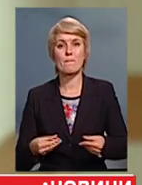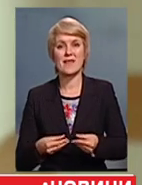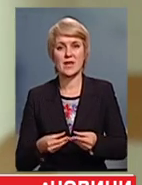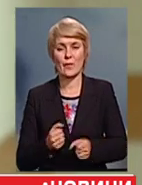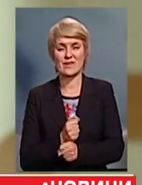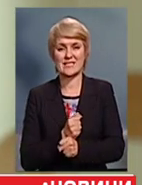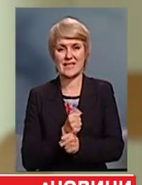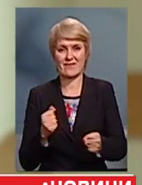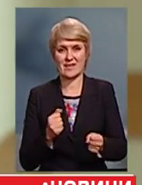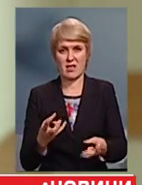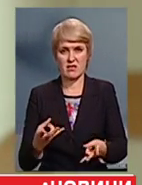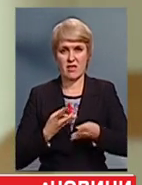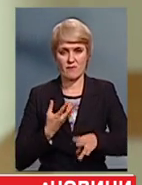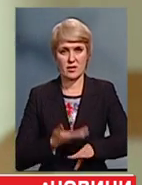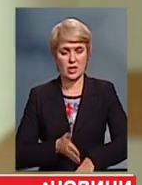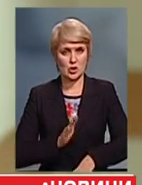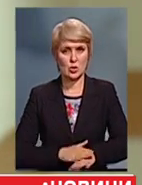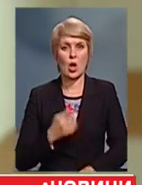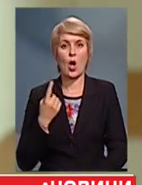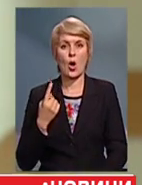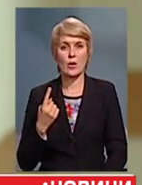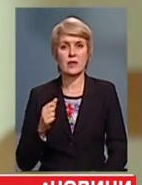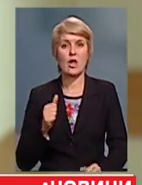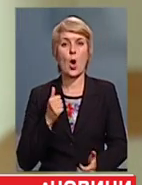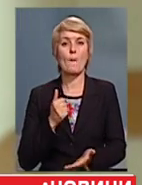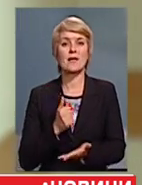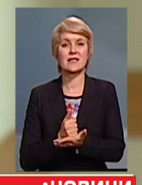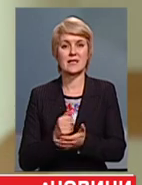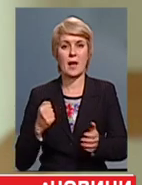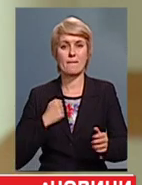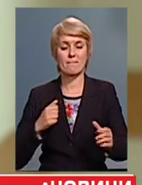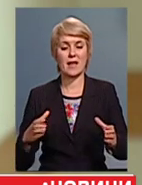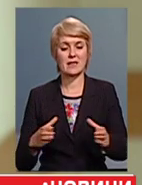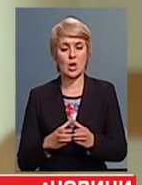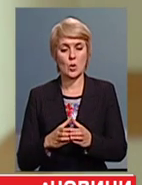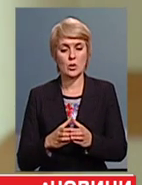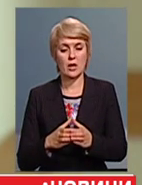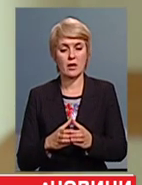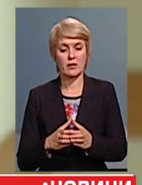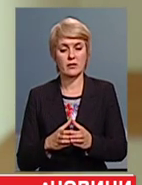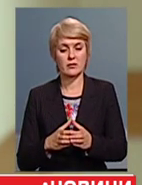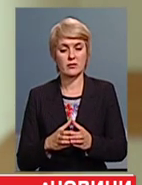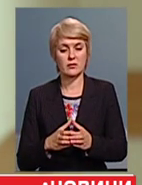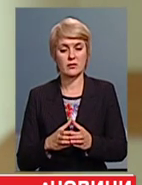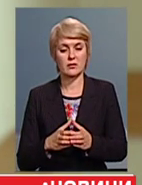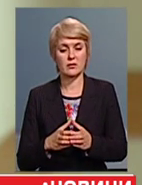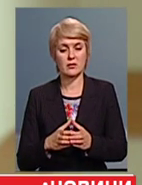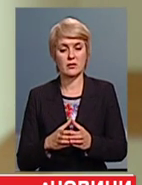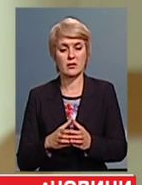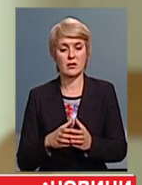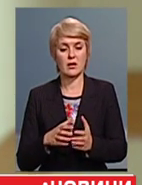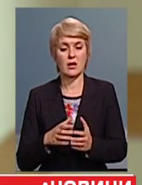тяжелые. Один командир батальона передвигался на броне,